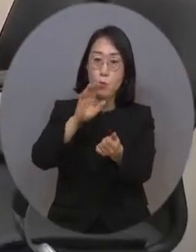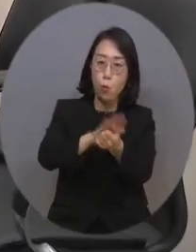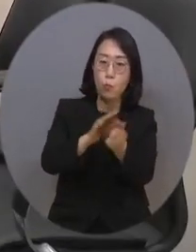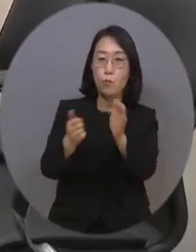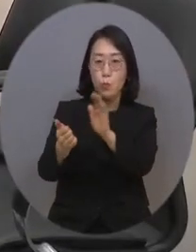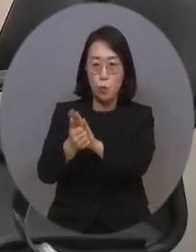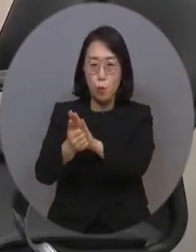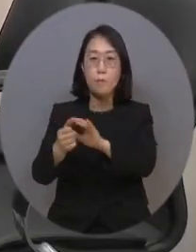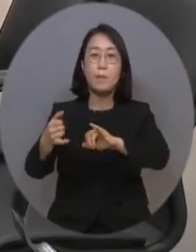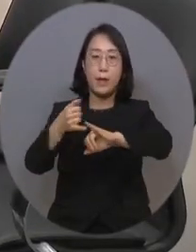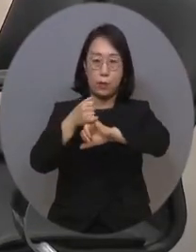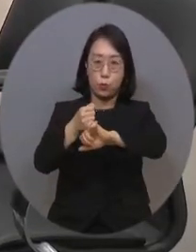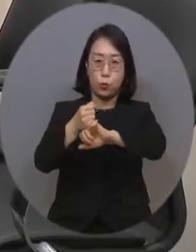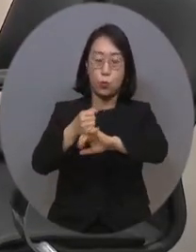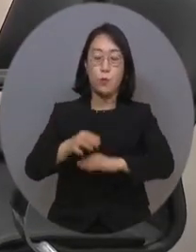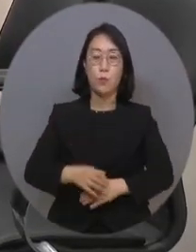협조하겠다고 밝혔습니다